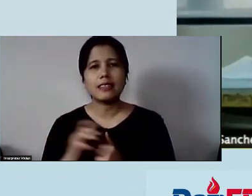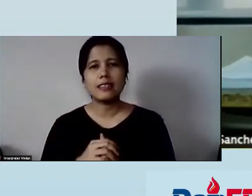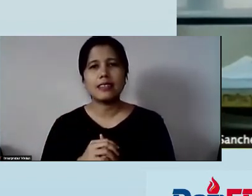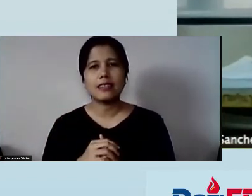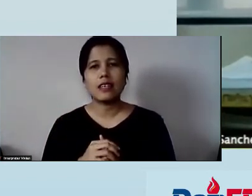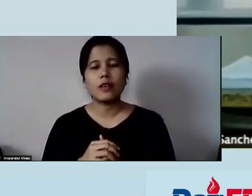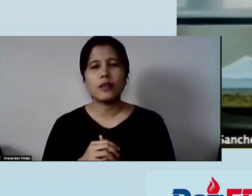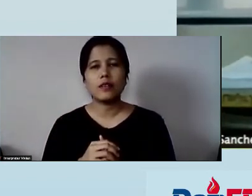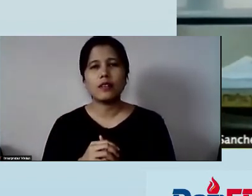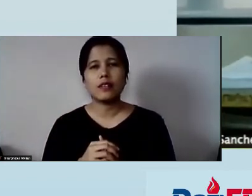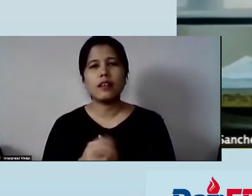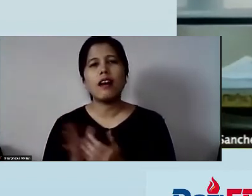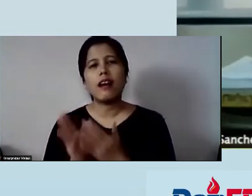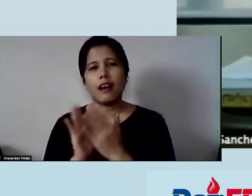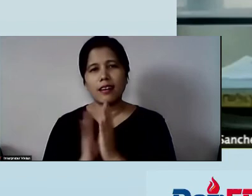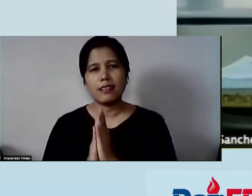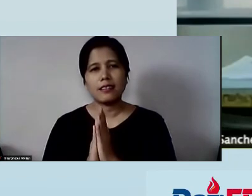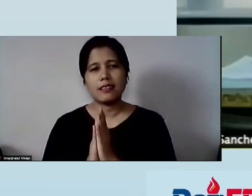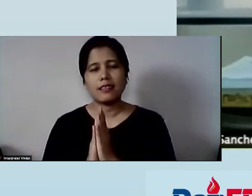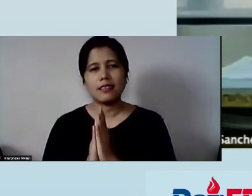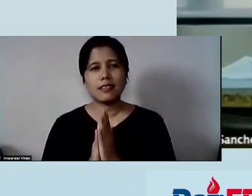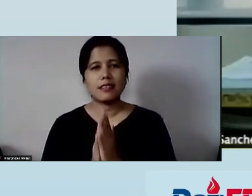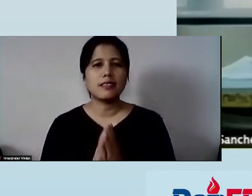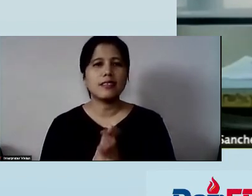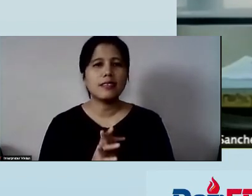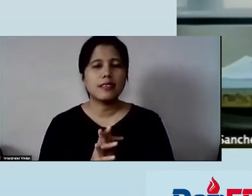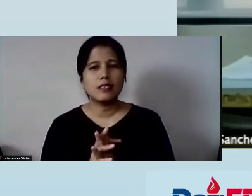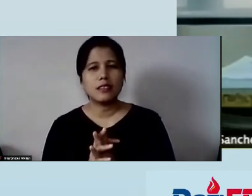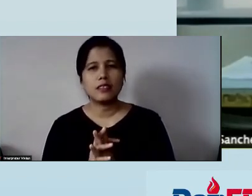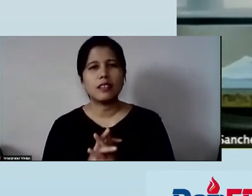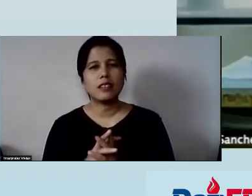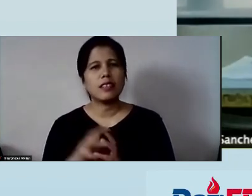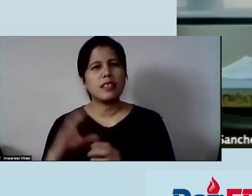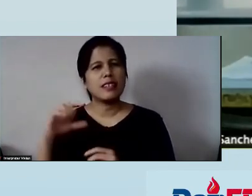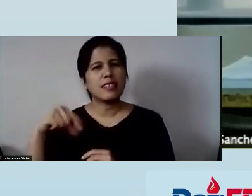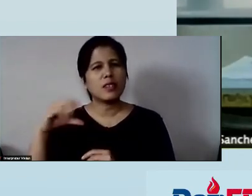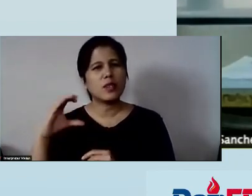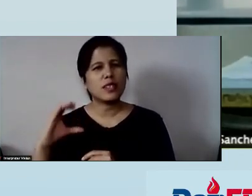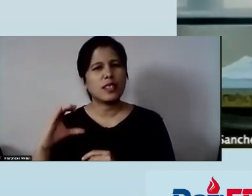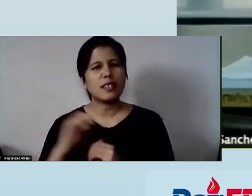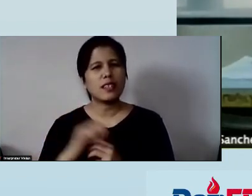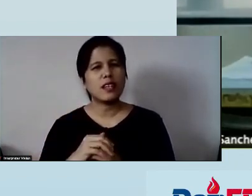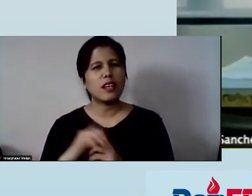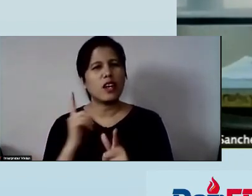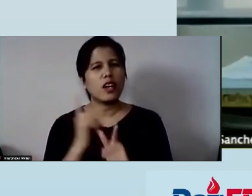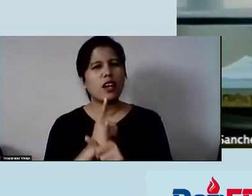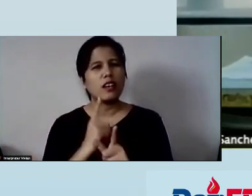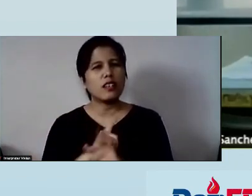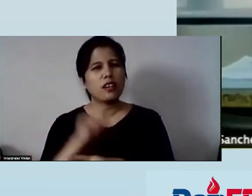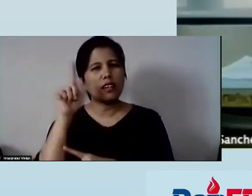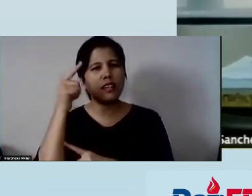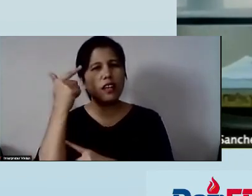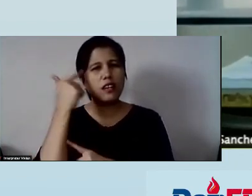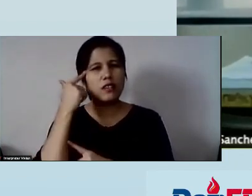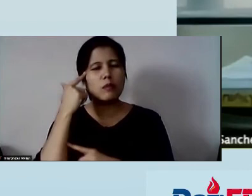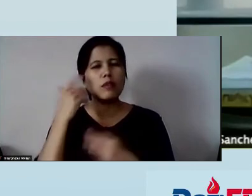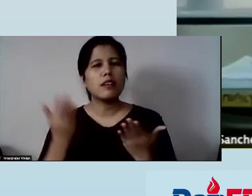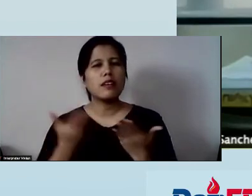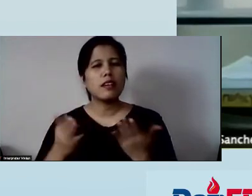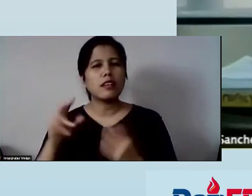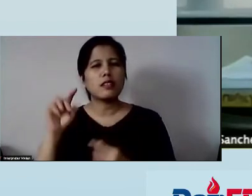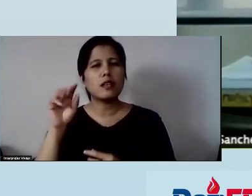din kayo dyan. Mayroon naman yung ating mga prosecutors dyan di Quezon City, lahat ng mga local government units dito sa Metro